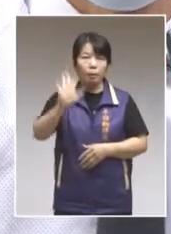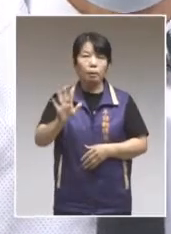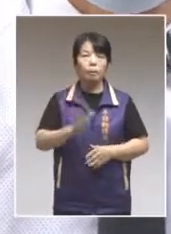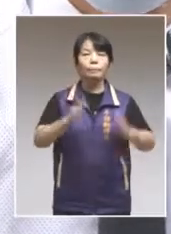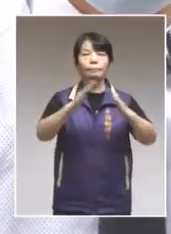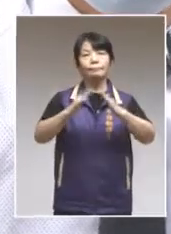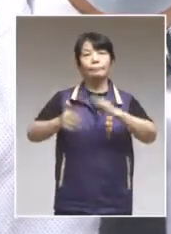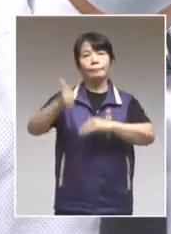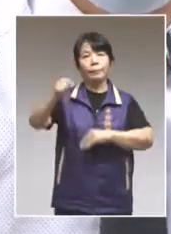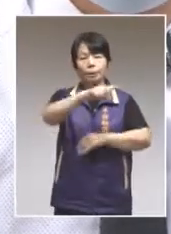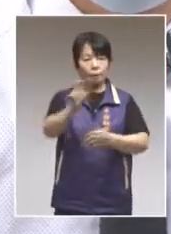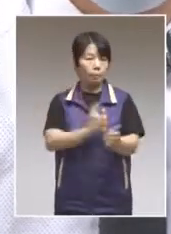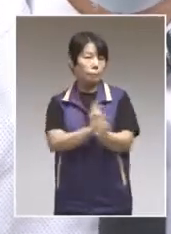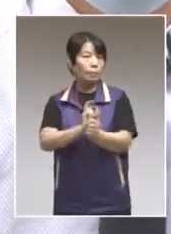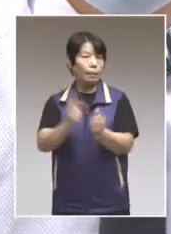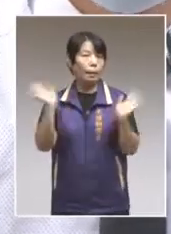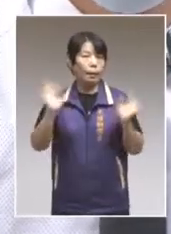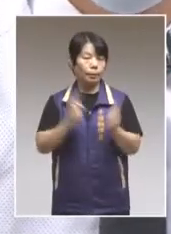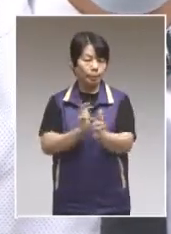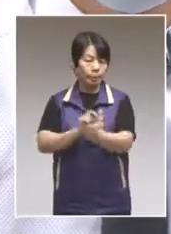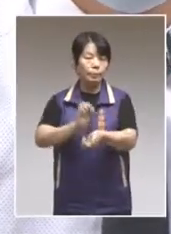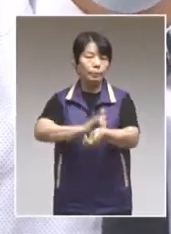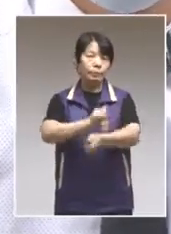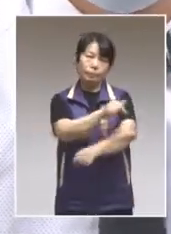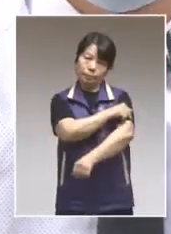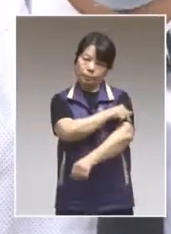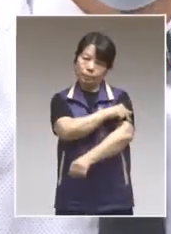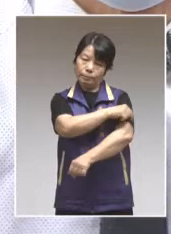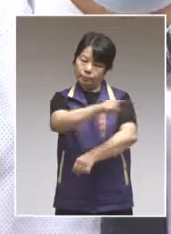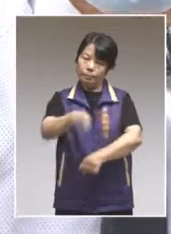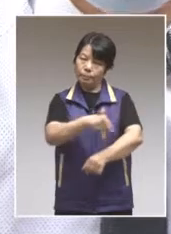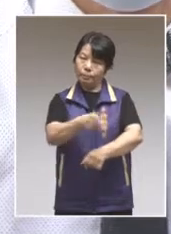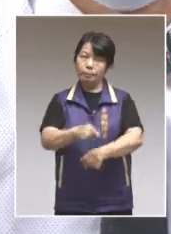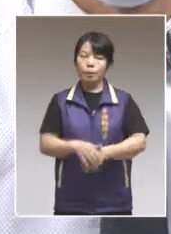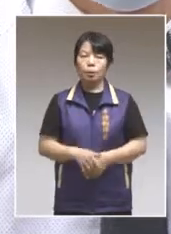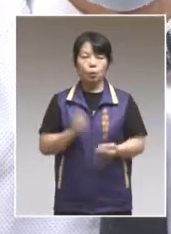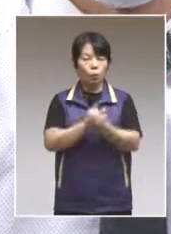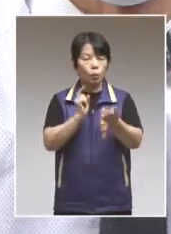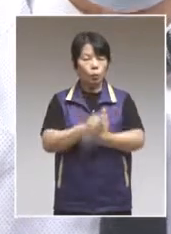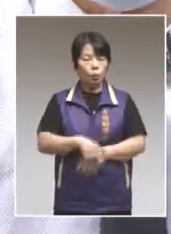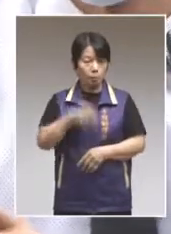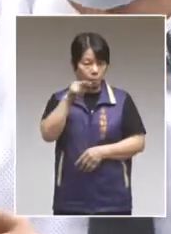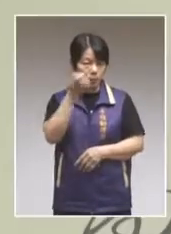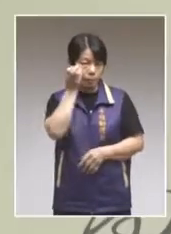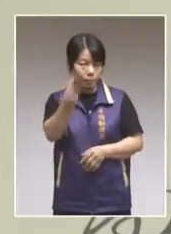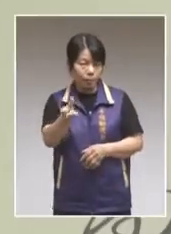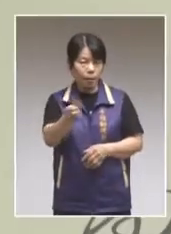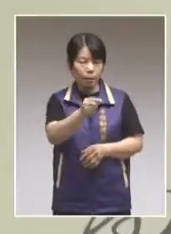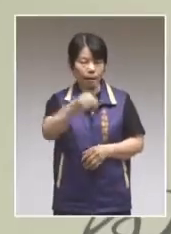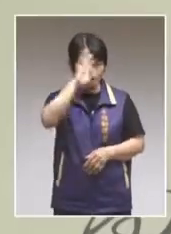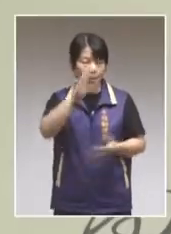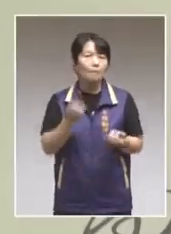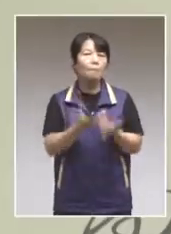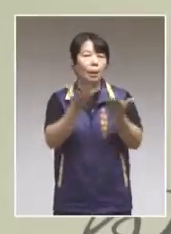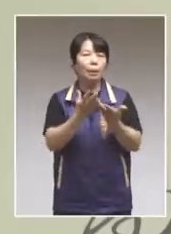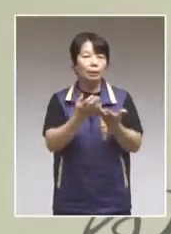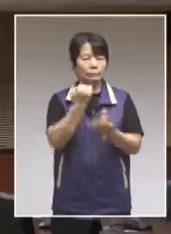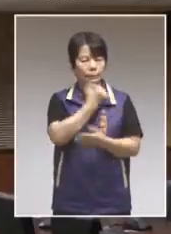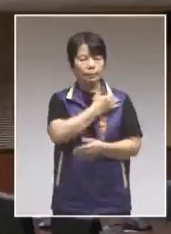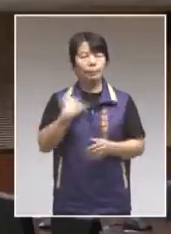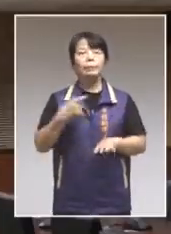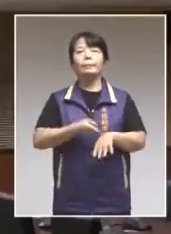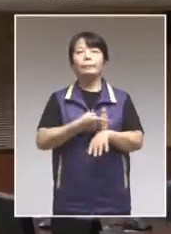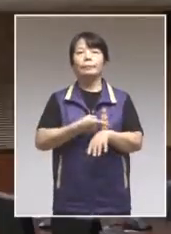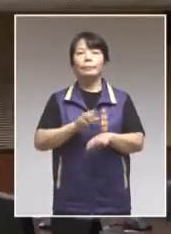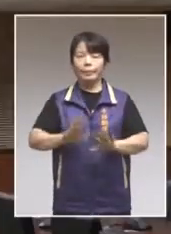有这个有照顾孩子的医护人员，务必要注意说这个罕见的并发症的可能性。那以上是我今天的介绍。 好，